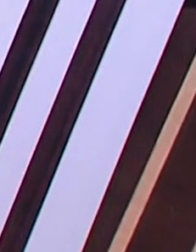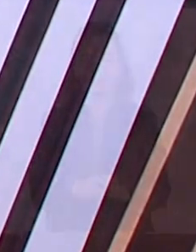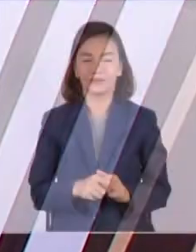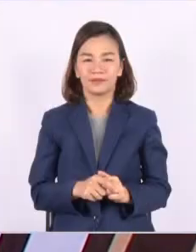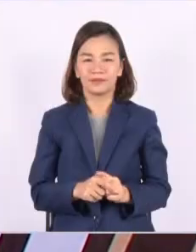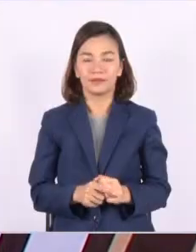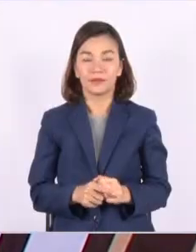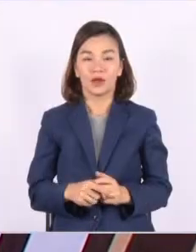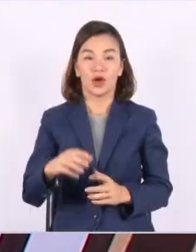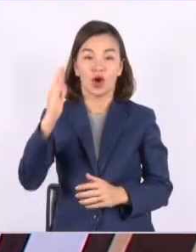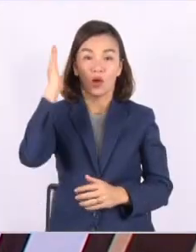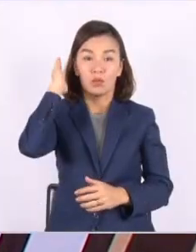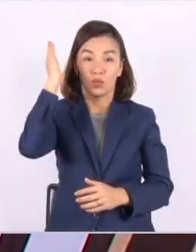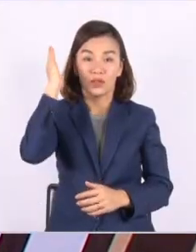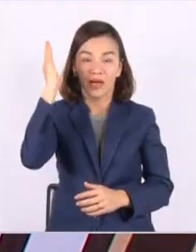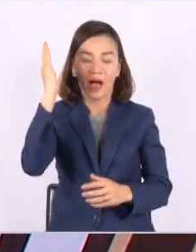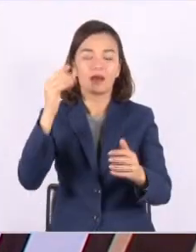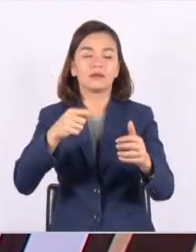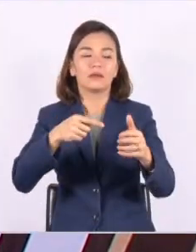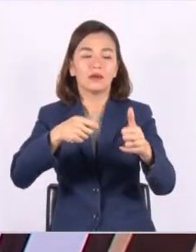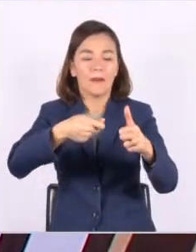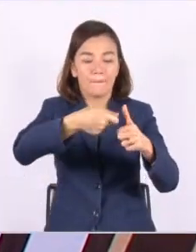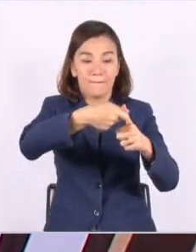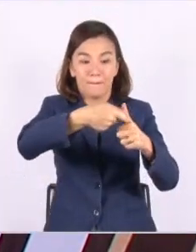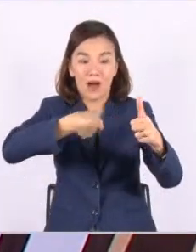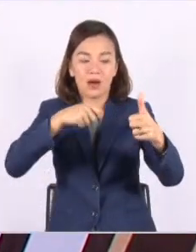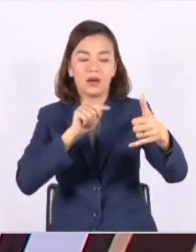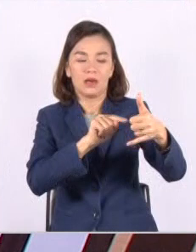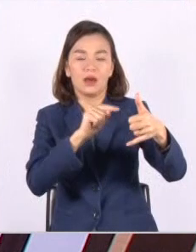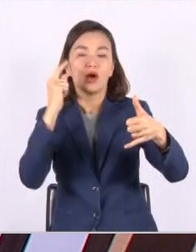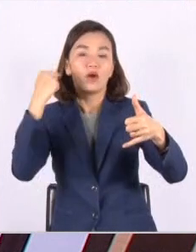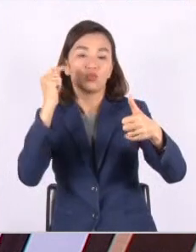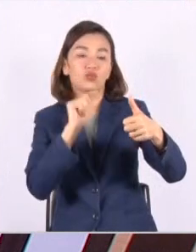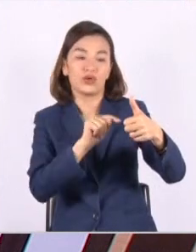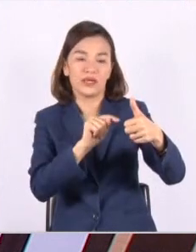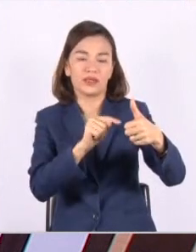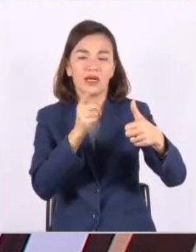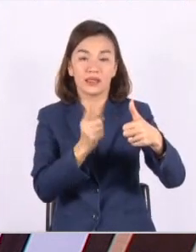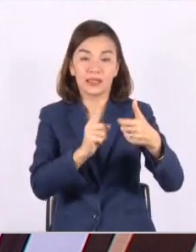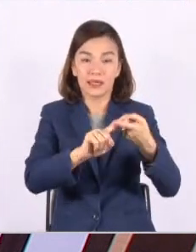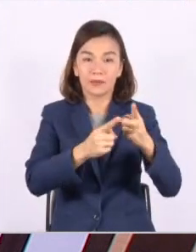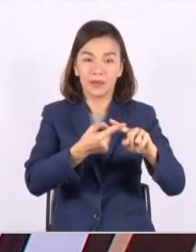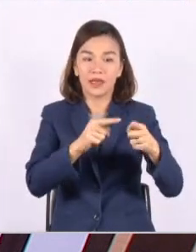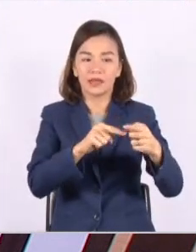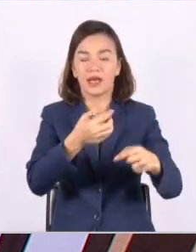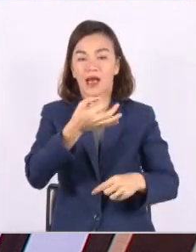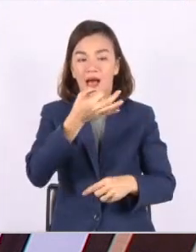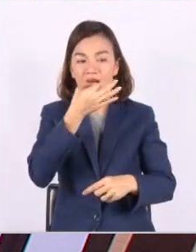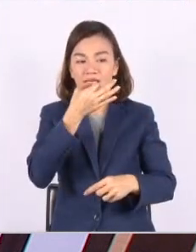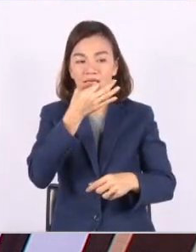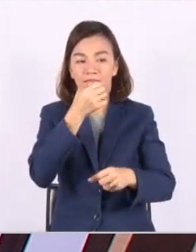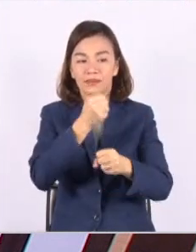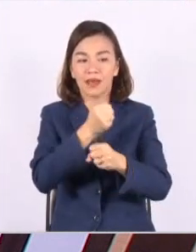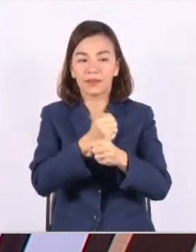คนที่ถูกผู้ชายเอามีดปาดคอเนี่ยเป็นผู้หญิง ค่ะ นะครับคือปกติก็เป็นเพื่อนกันนี่แหละนะครับอาชีพก็ทำงานเ